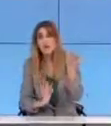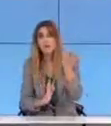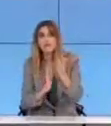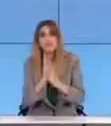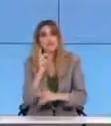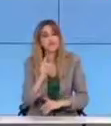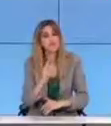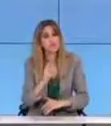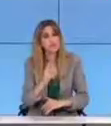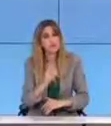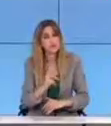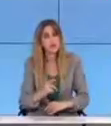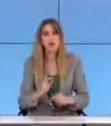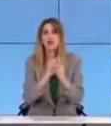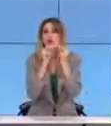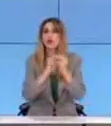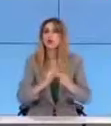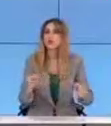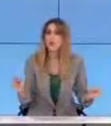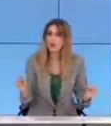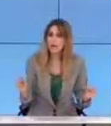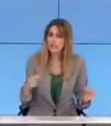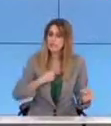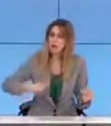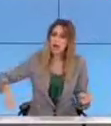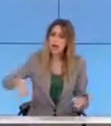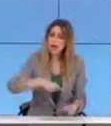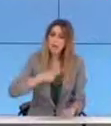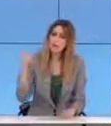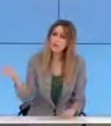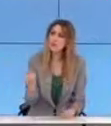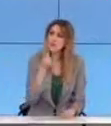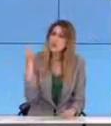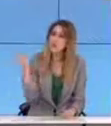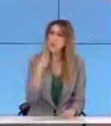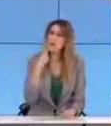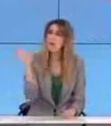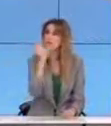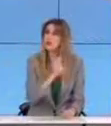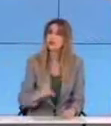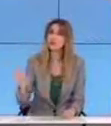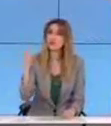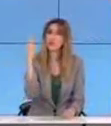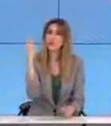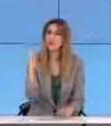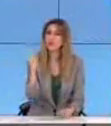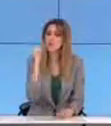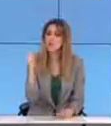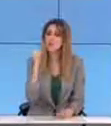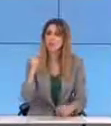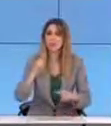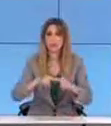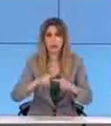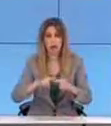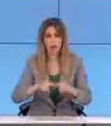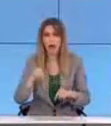όταν μιλάμε για τη βαριά βιομηχανία του τόπου, δεν αναφερόμαστε